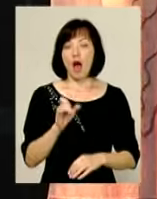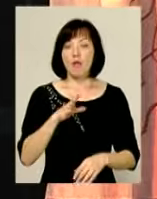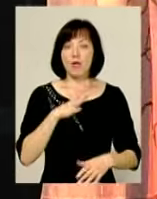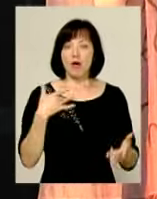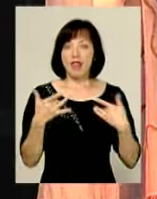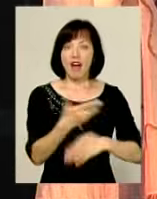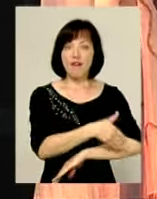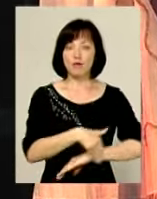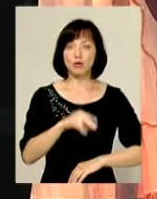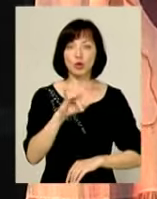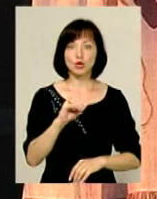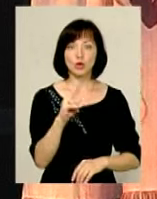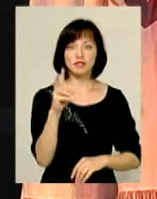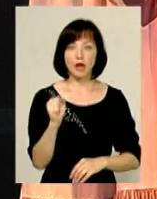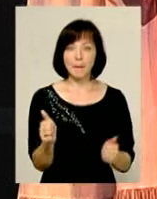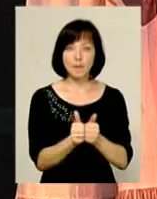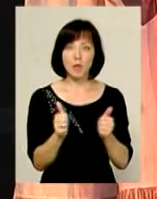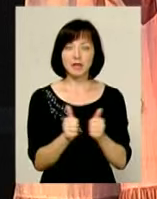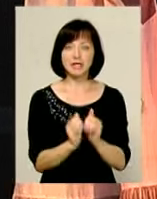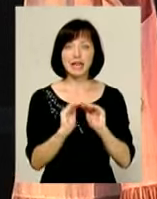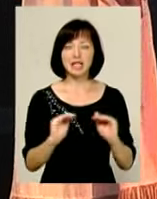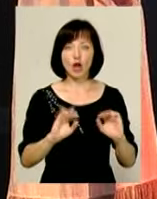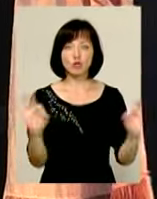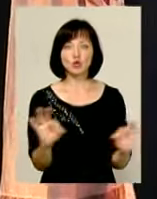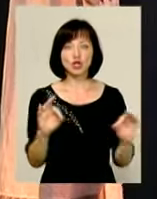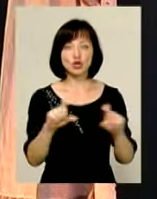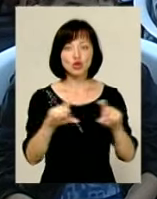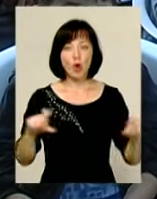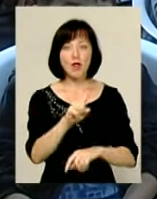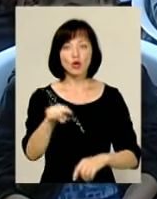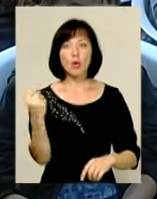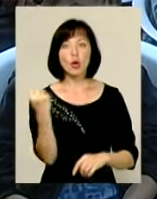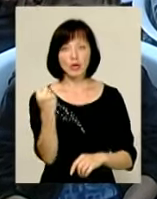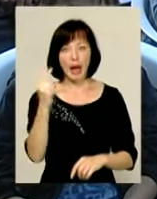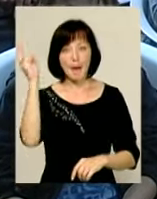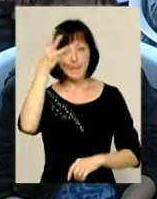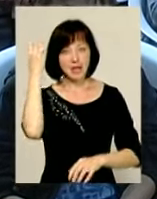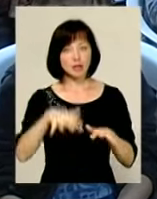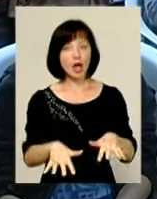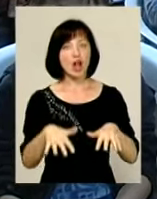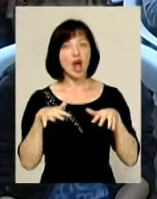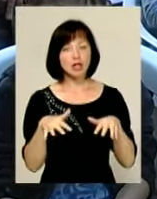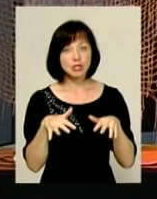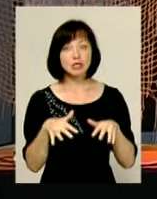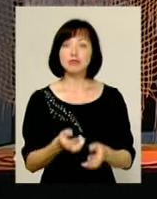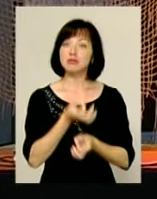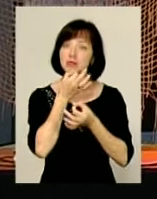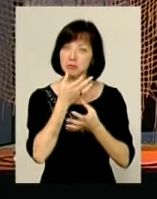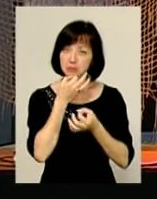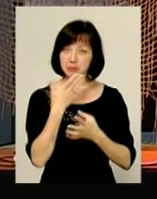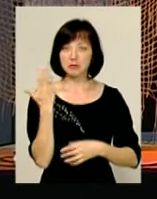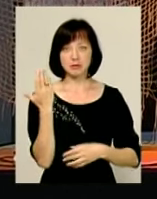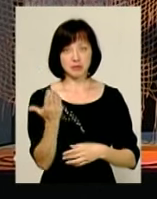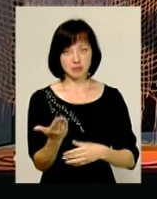ката вулиці Проскурівській поблизу дитячої музичної школи номер один. Хмельницькі глядачі доволі прихильно